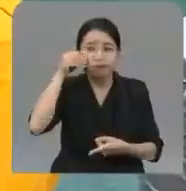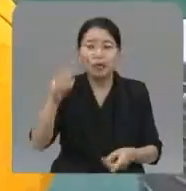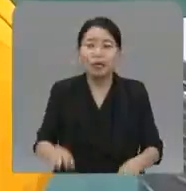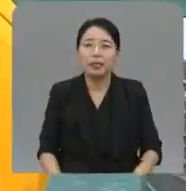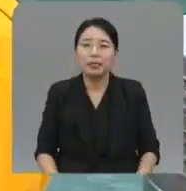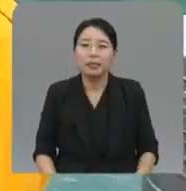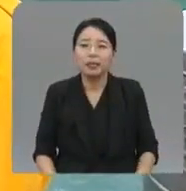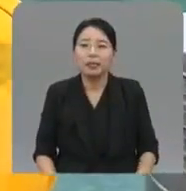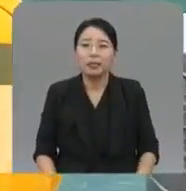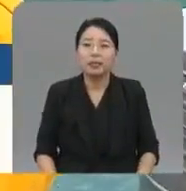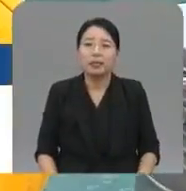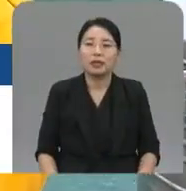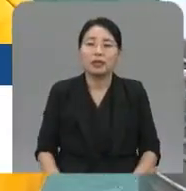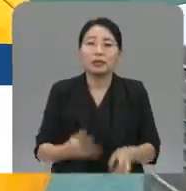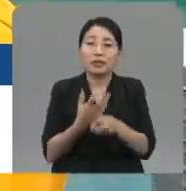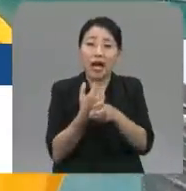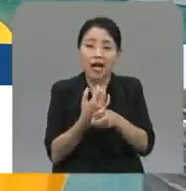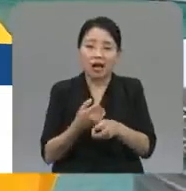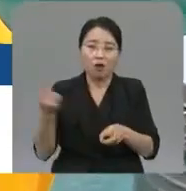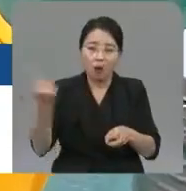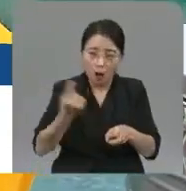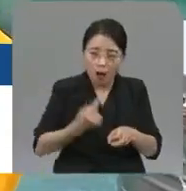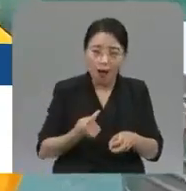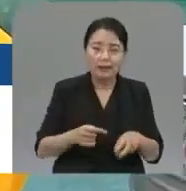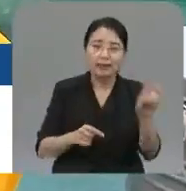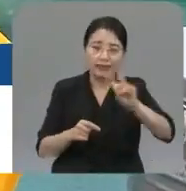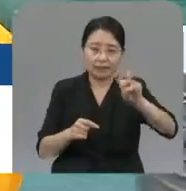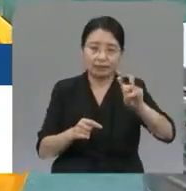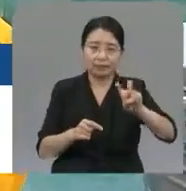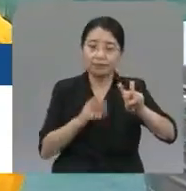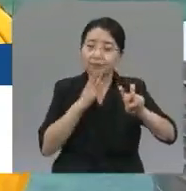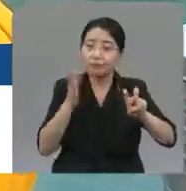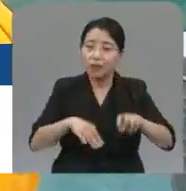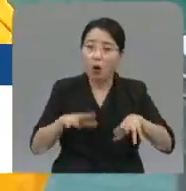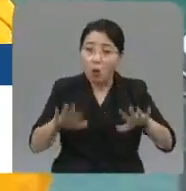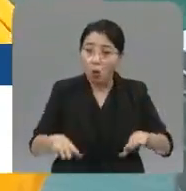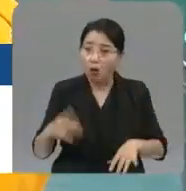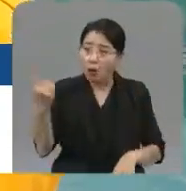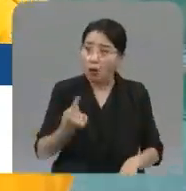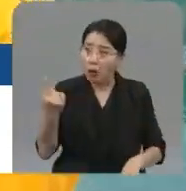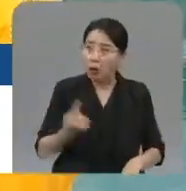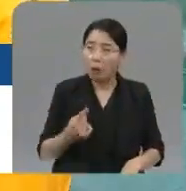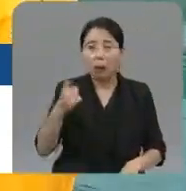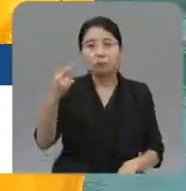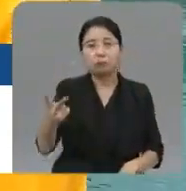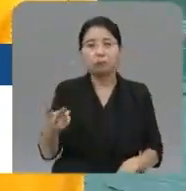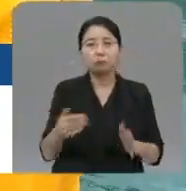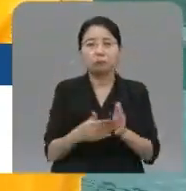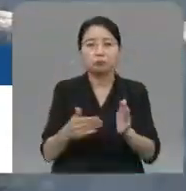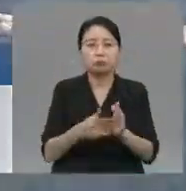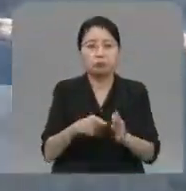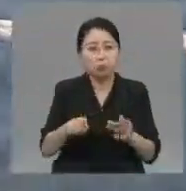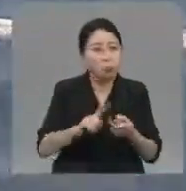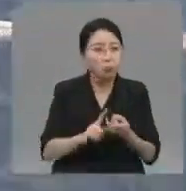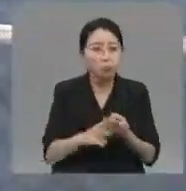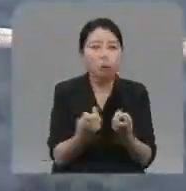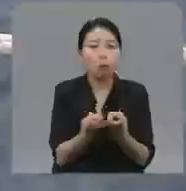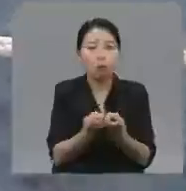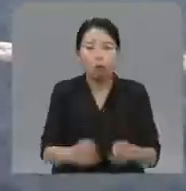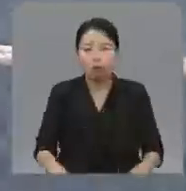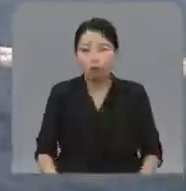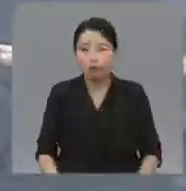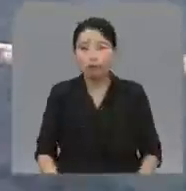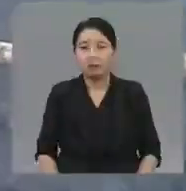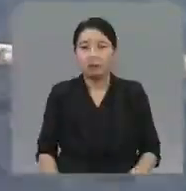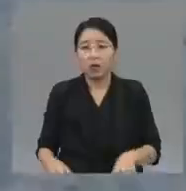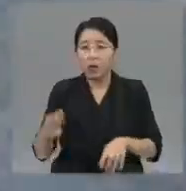des voix contestataires contenus de s'élever dans la société Sud couronne devant l'ambassade du Japon à Séoul des citoyens se sont réunis